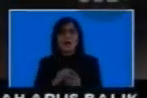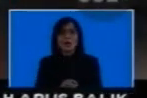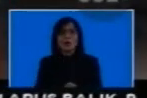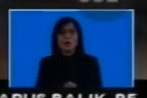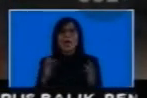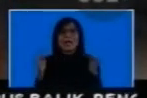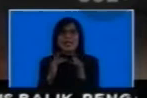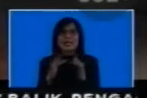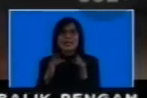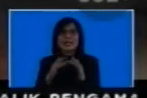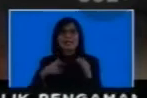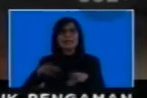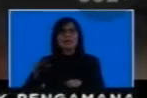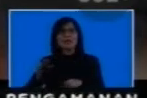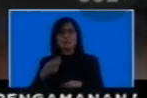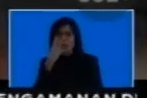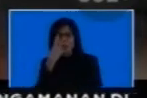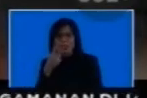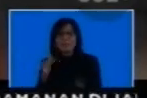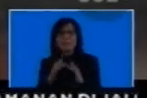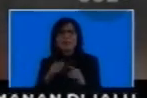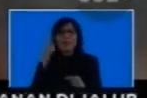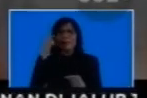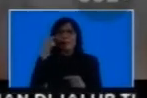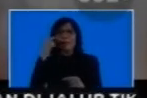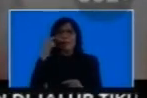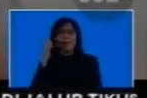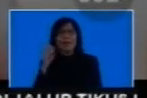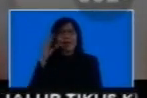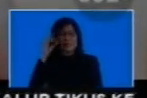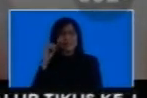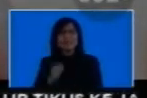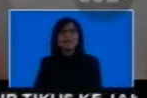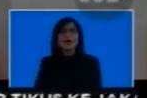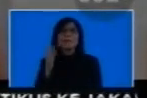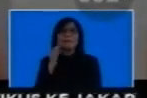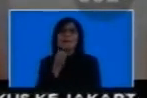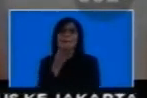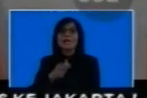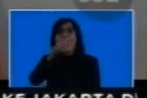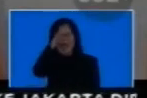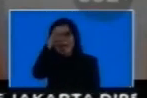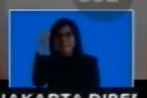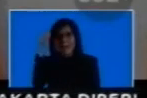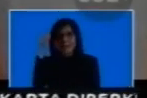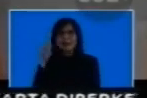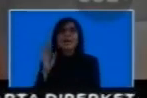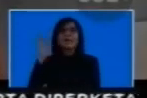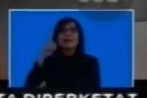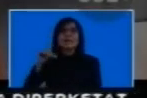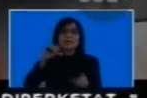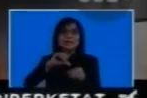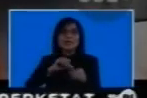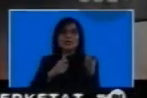Kalau lihat internet terus, nanti mata sakit. Dan Mama bilang hemat, nanti pulsa